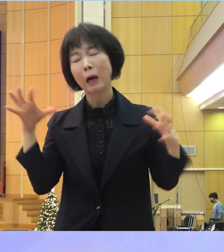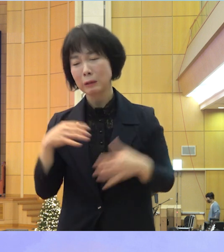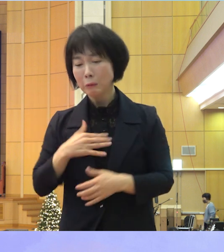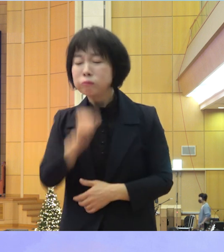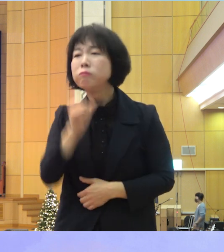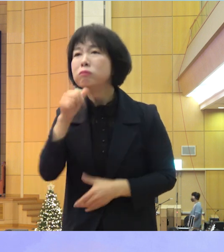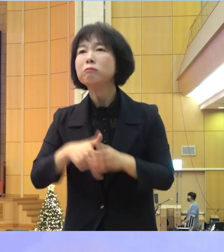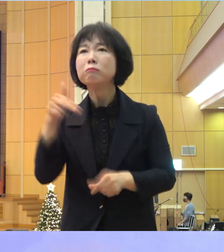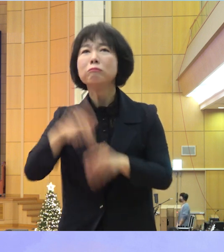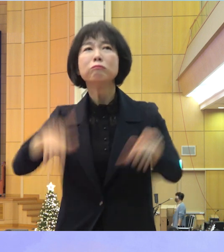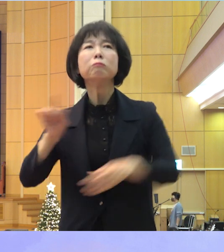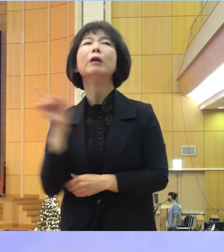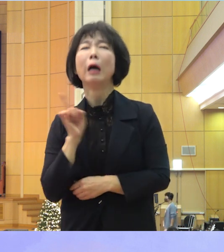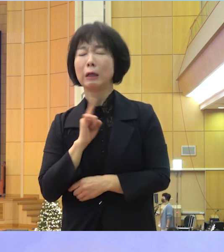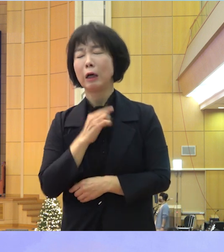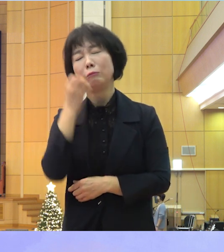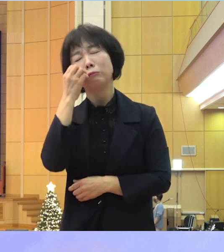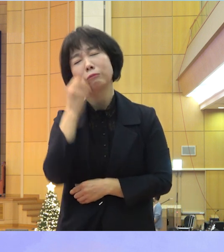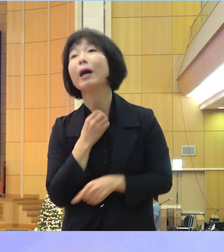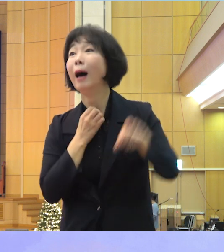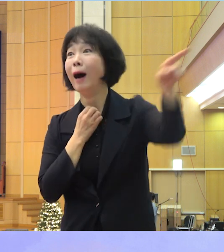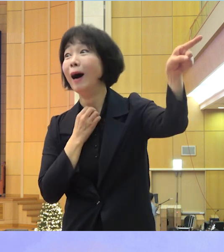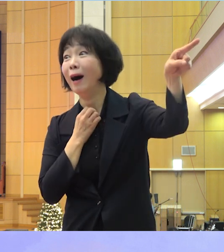이런 욥의 삶이었는데